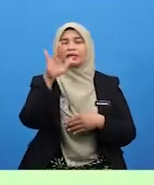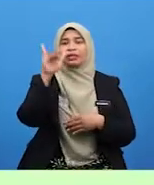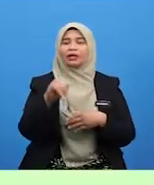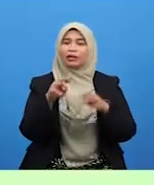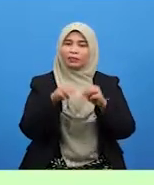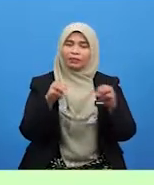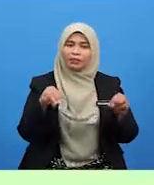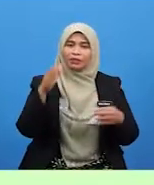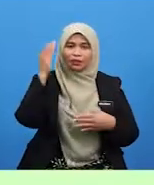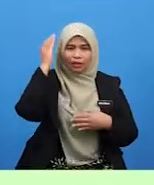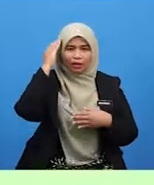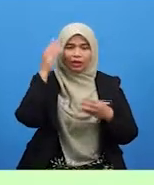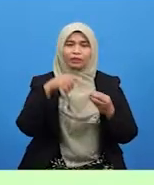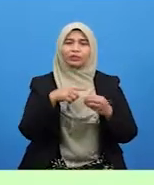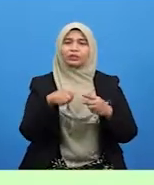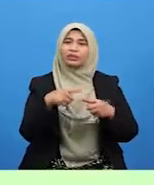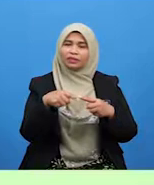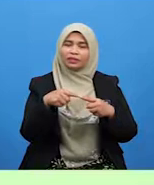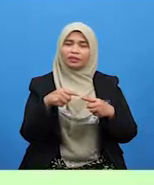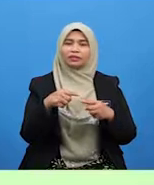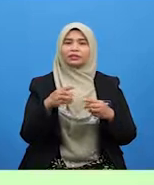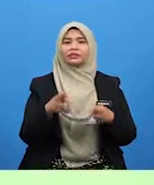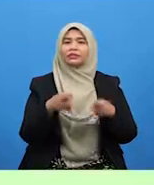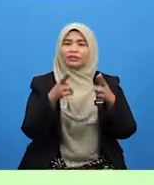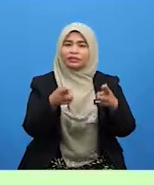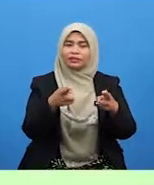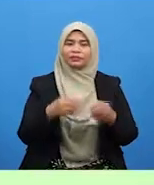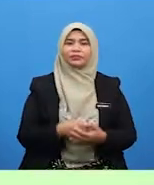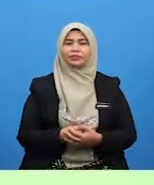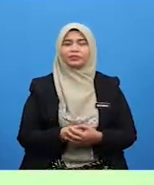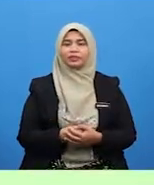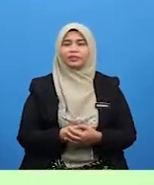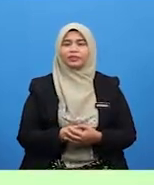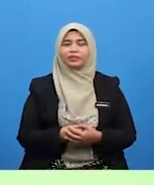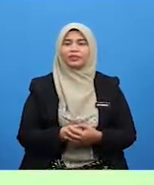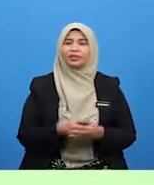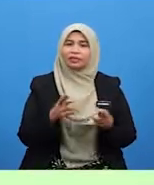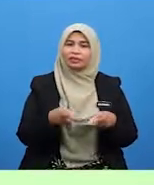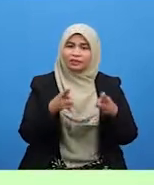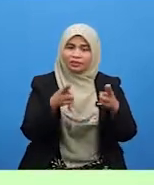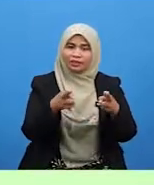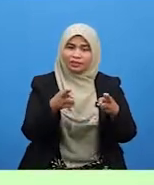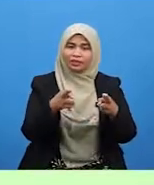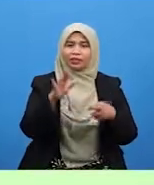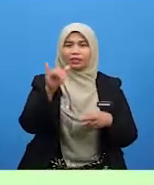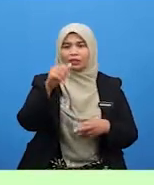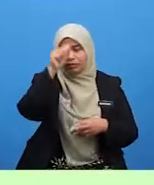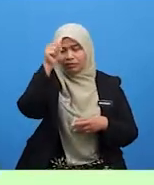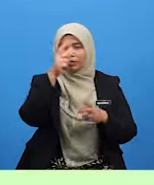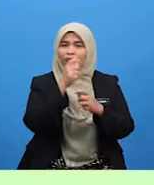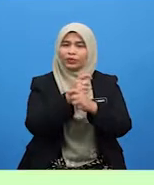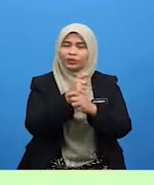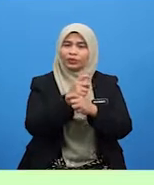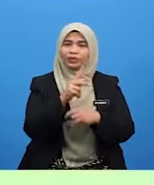murid-murid tahu tentang rezeki? Ya, murid-murid, rezeki yang Allah